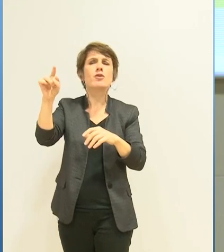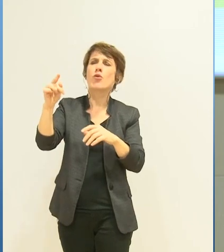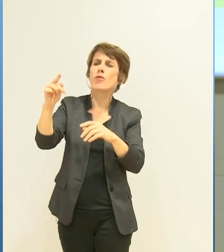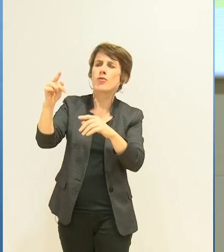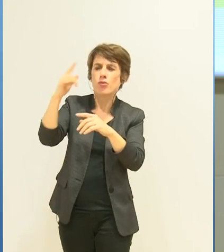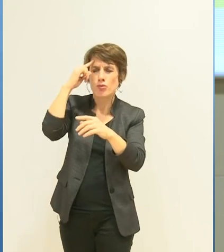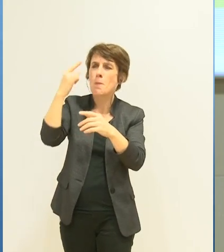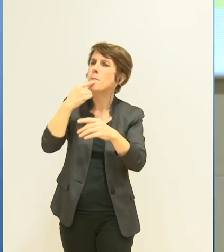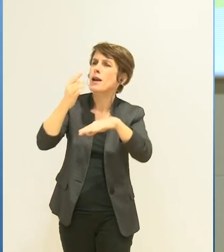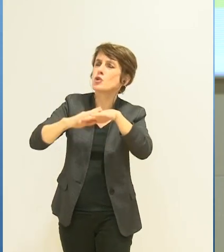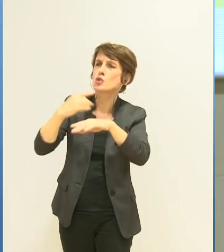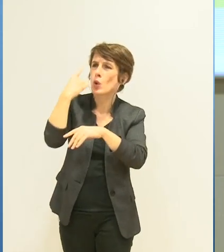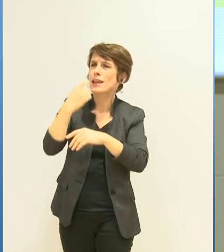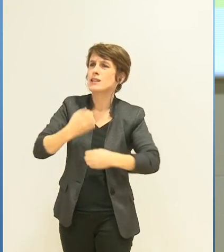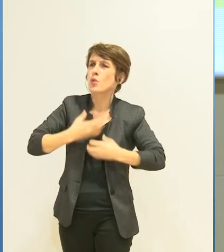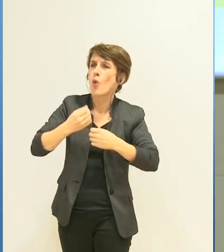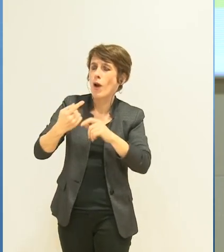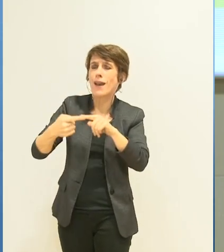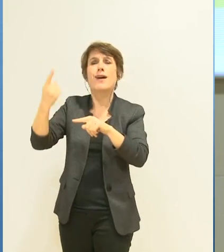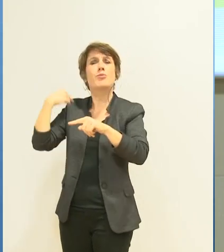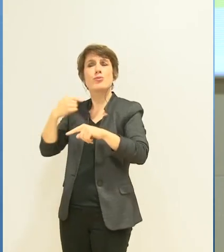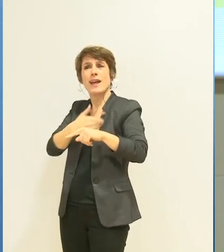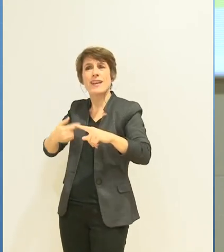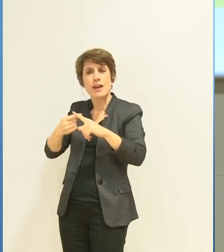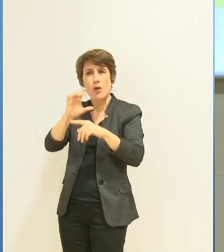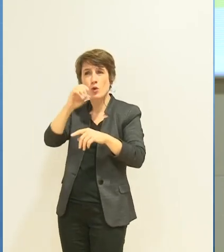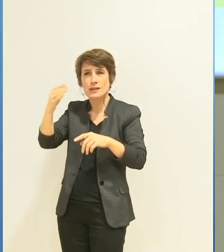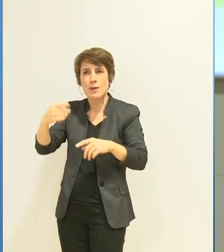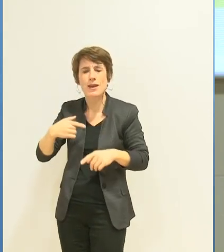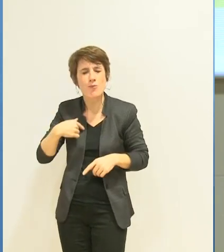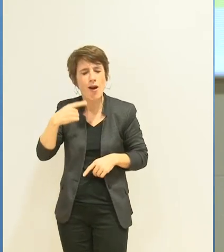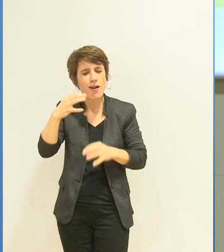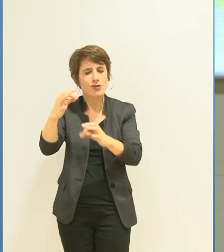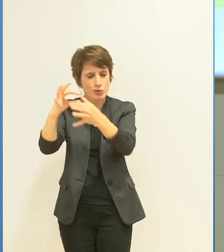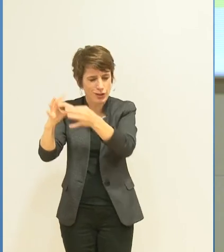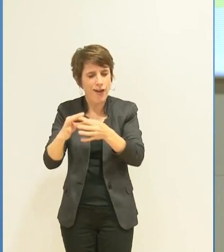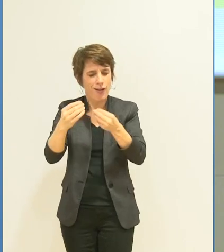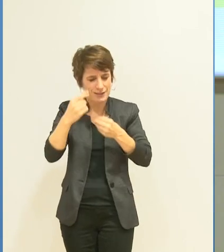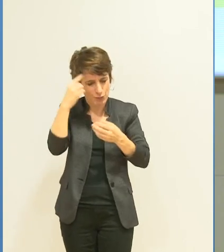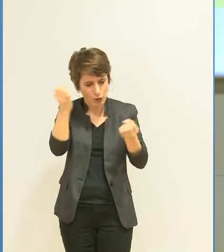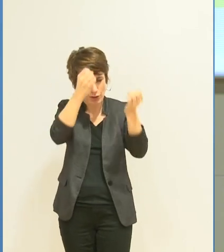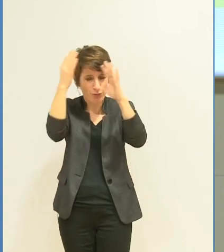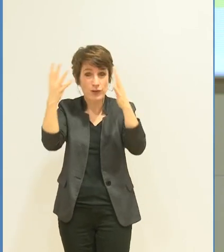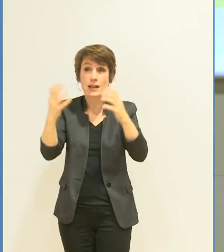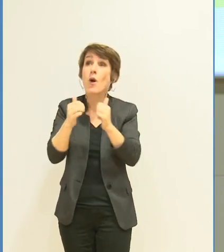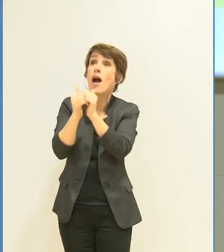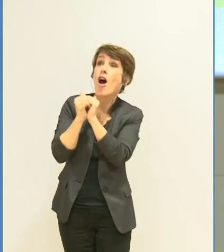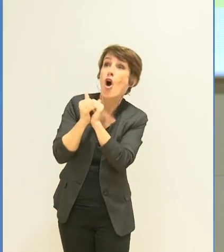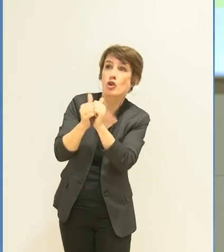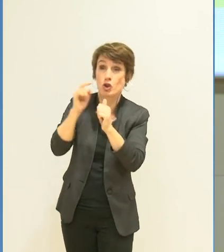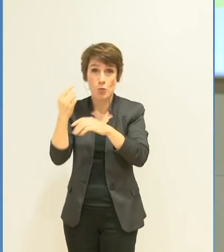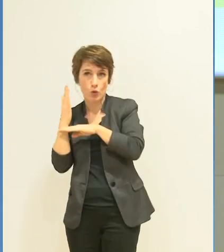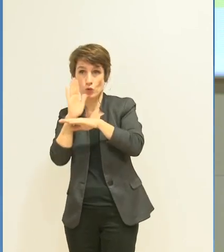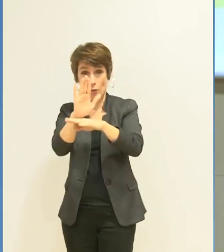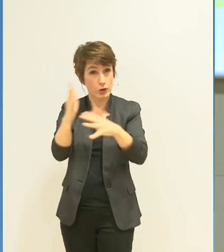effectivement cette réponse qui me revient en tête quand je vous entends car je crois que le défi que nous devons porter ensemble c'est démontré que les choix